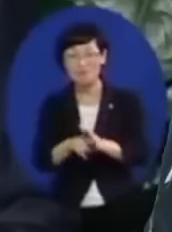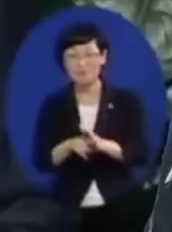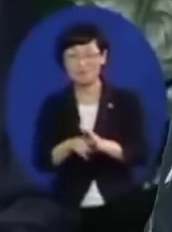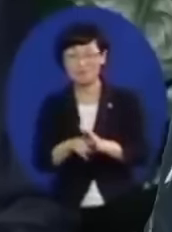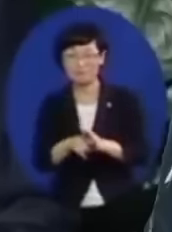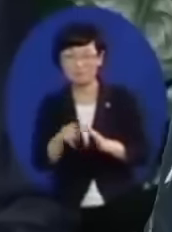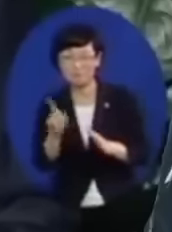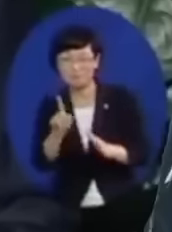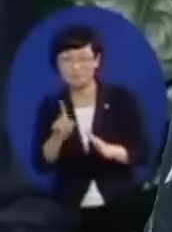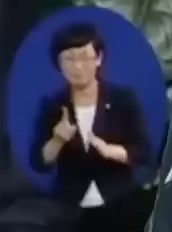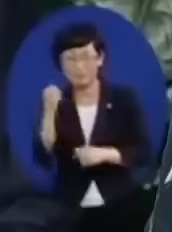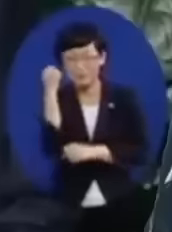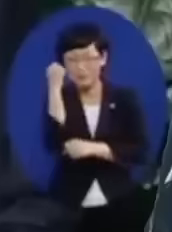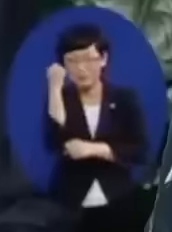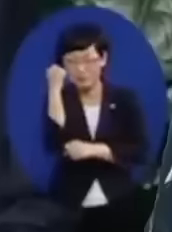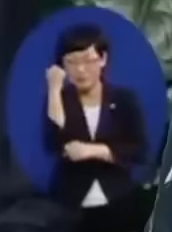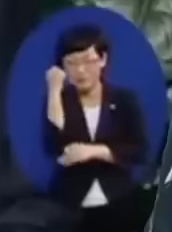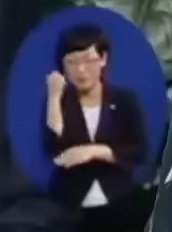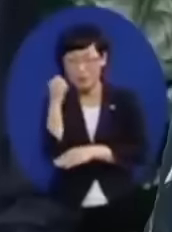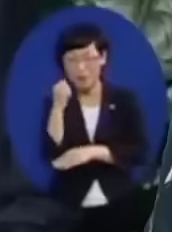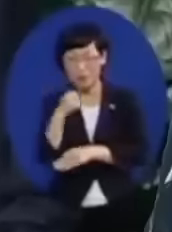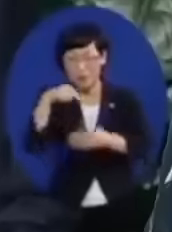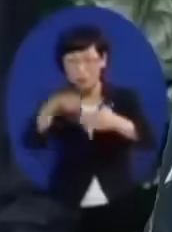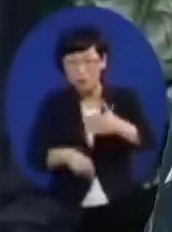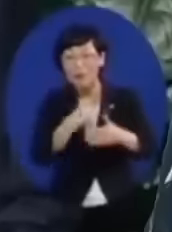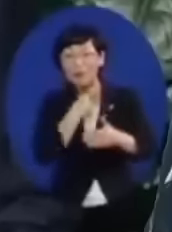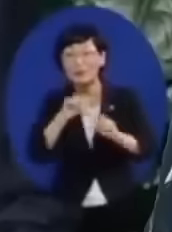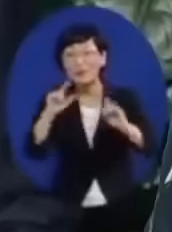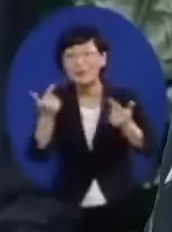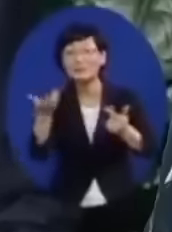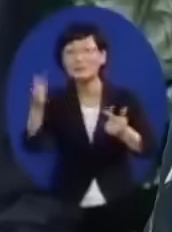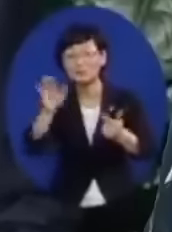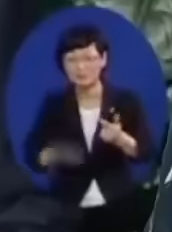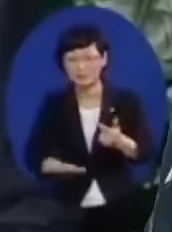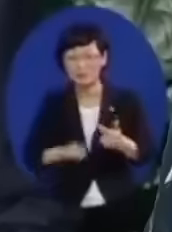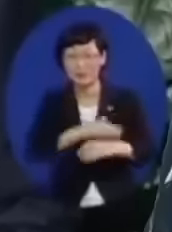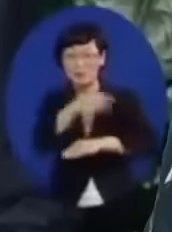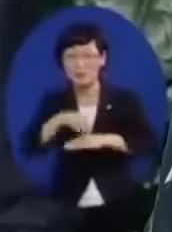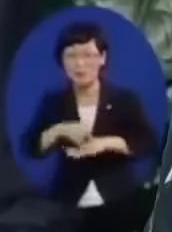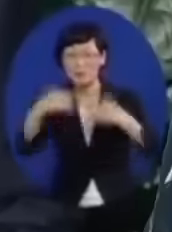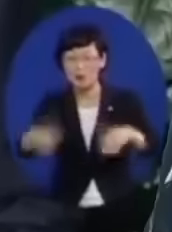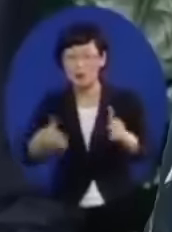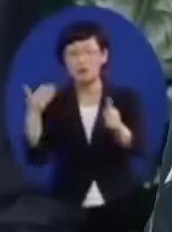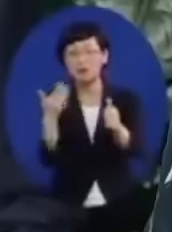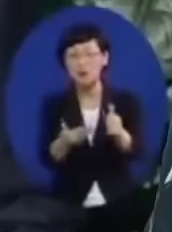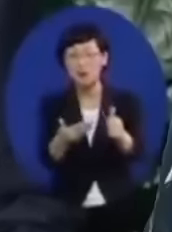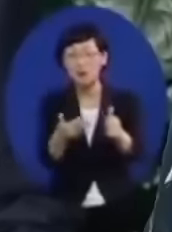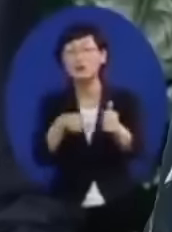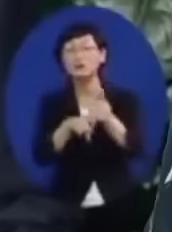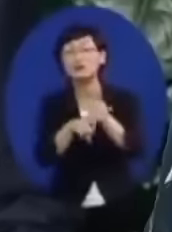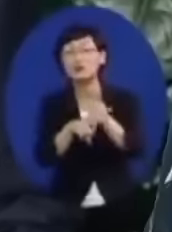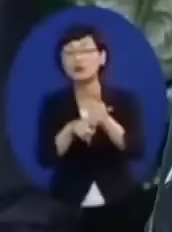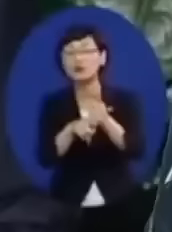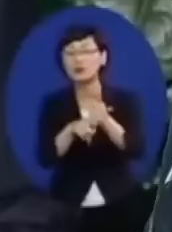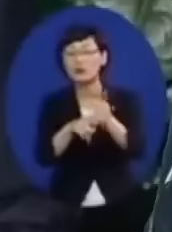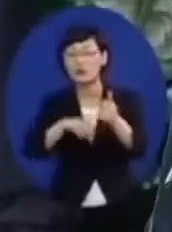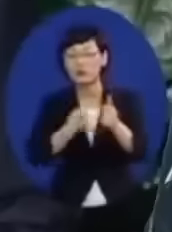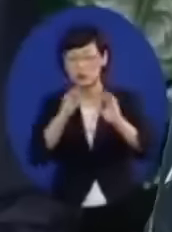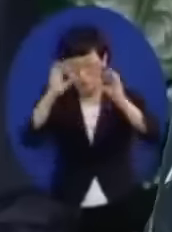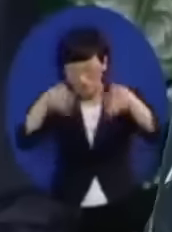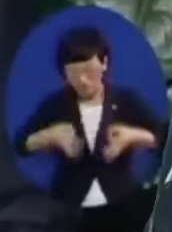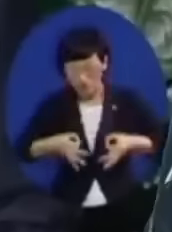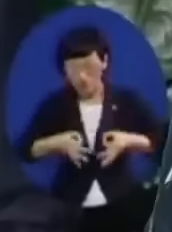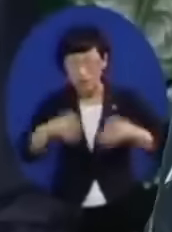실제 근본적으로는 원치 않으면서도 몸이 약하도록 만들어 놓은 것은 자기의 약한 것을 늘